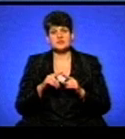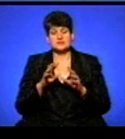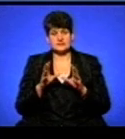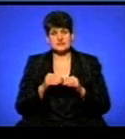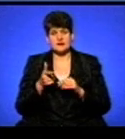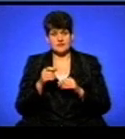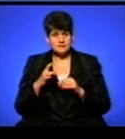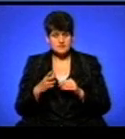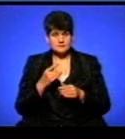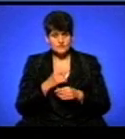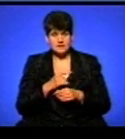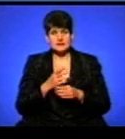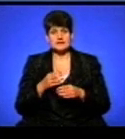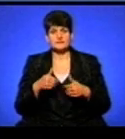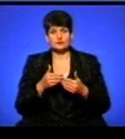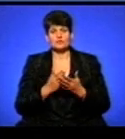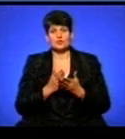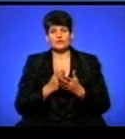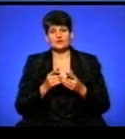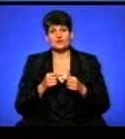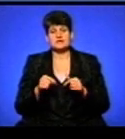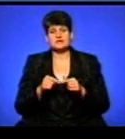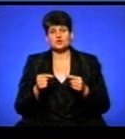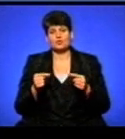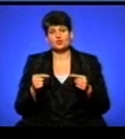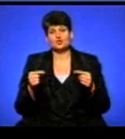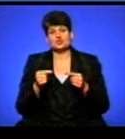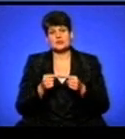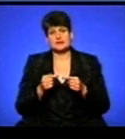і звернутися до обслуговуючої організації, щоб уточнити